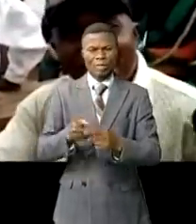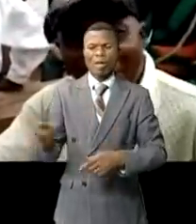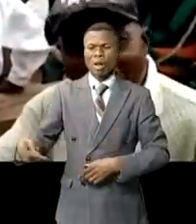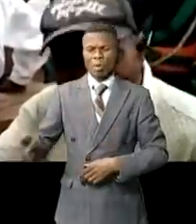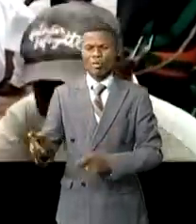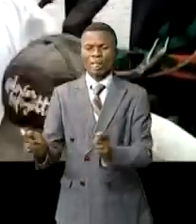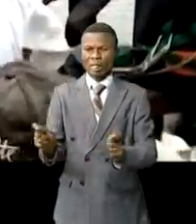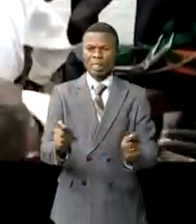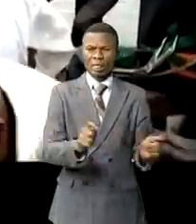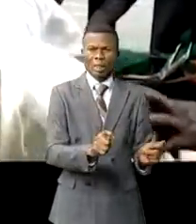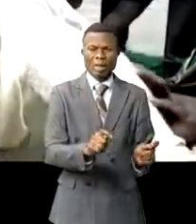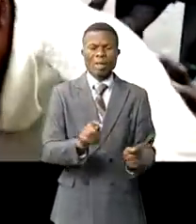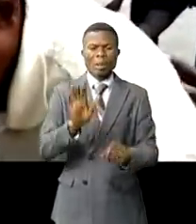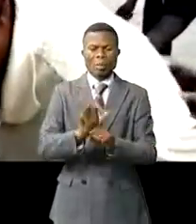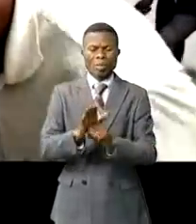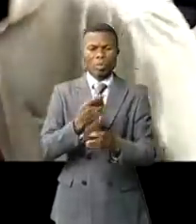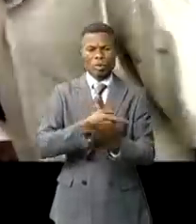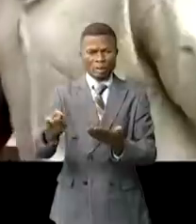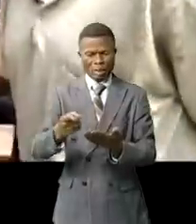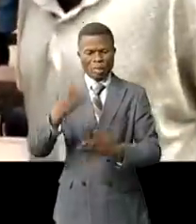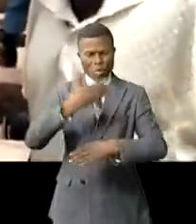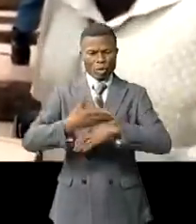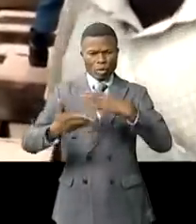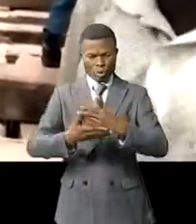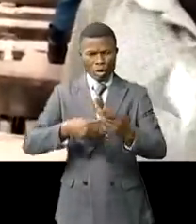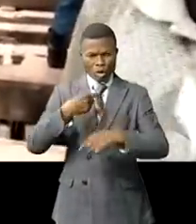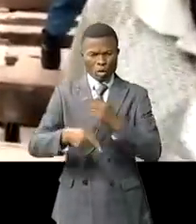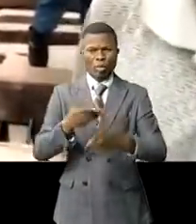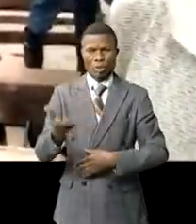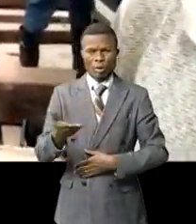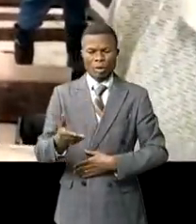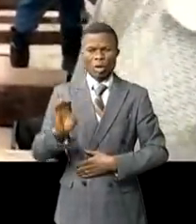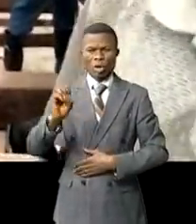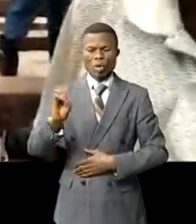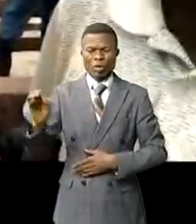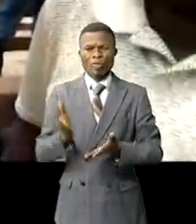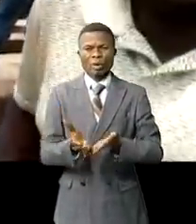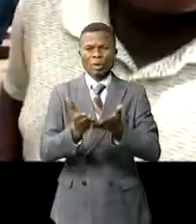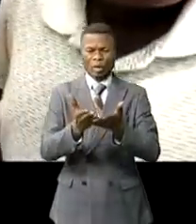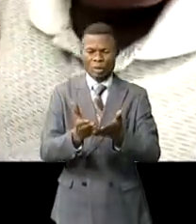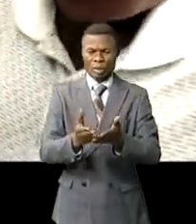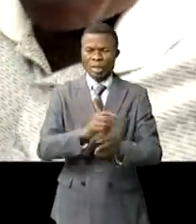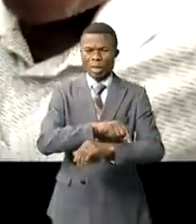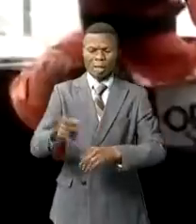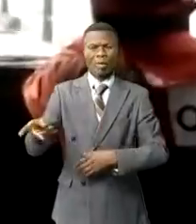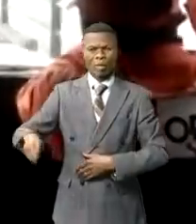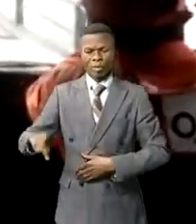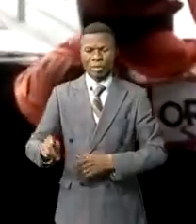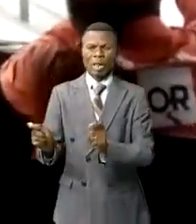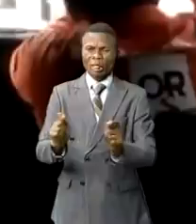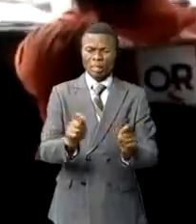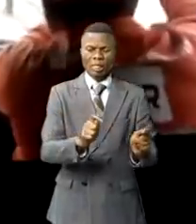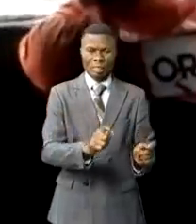Tanganyika. Plusieurs semaines après les travaux de réfection de l'ouvrage, l'office de route à travers la direction provinciale de